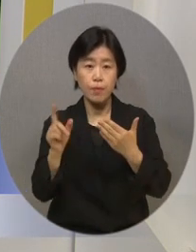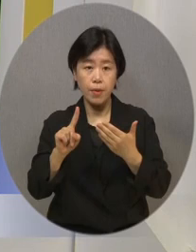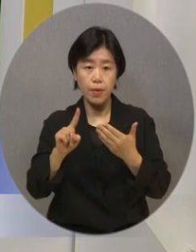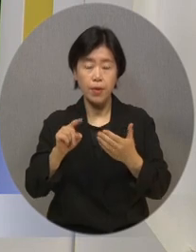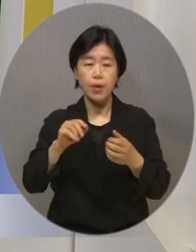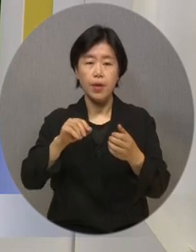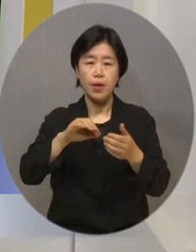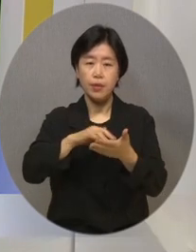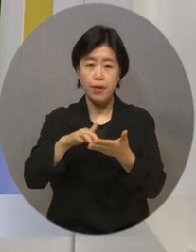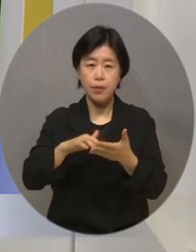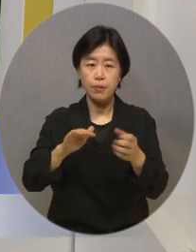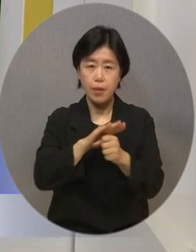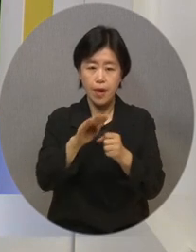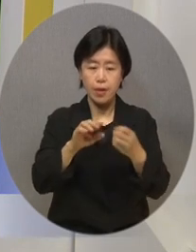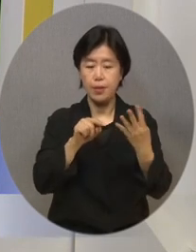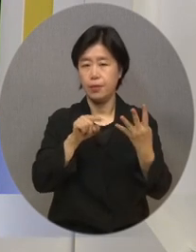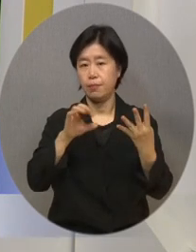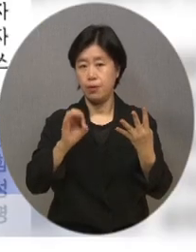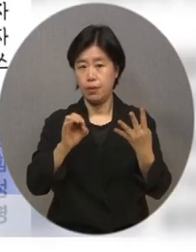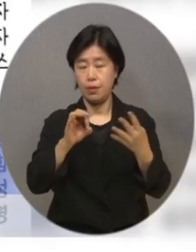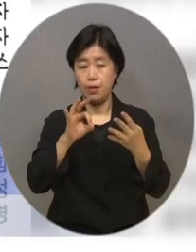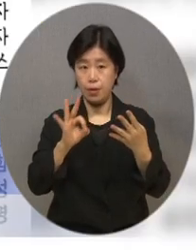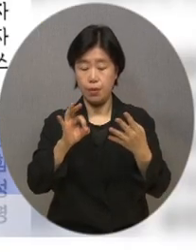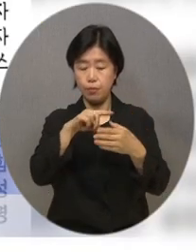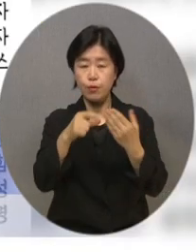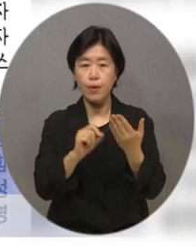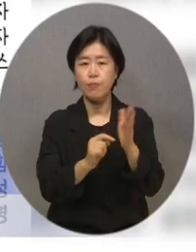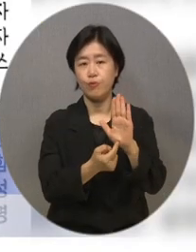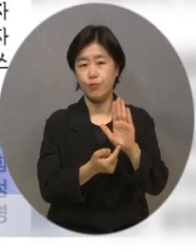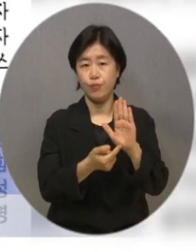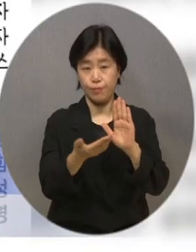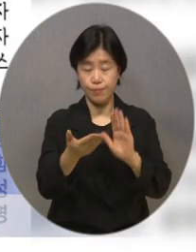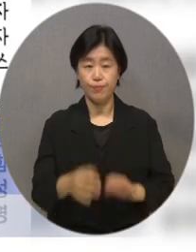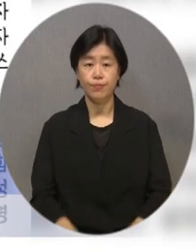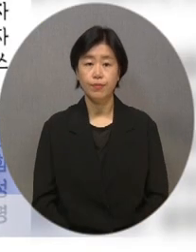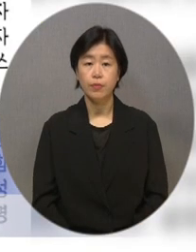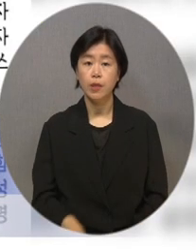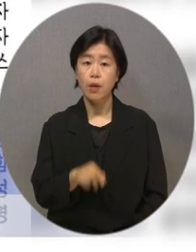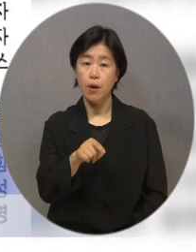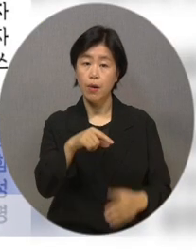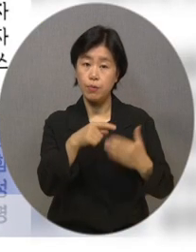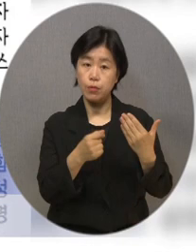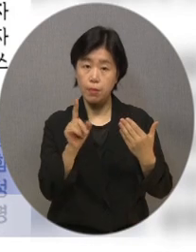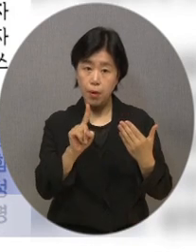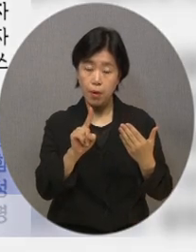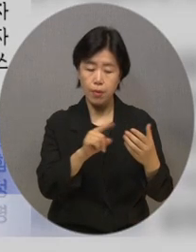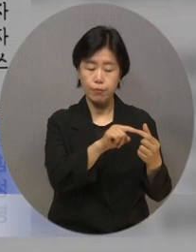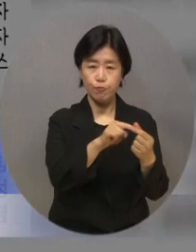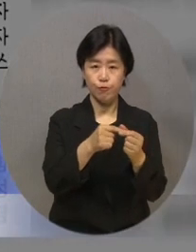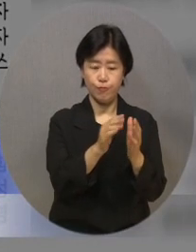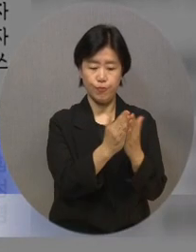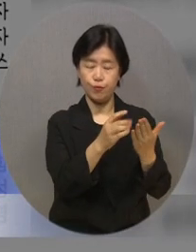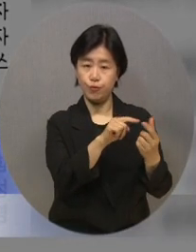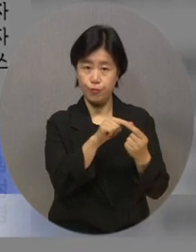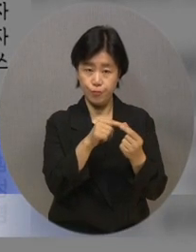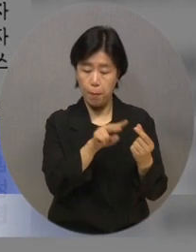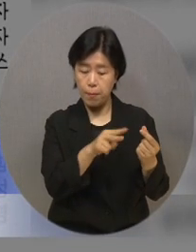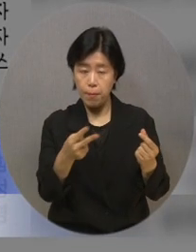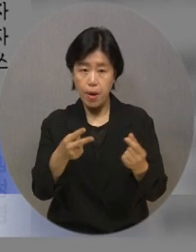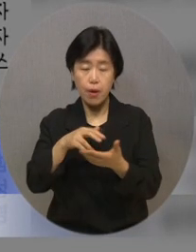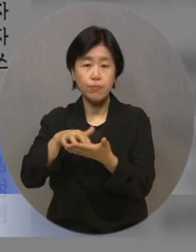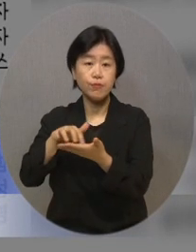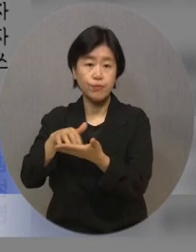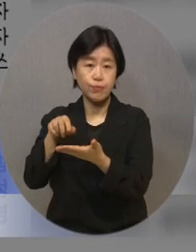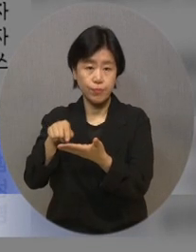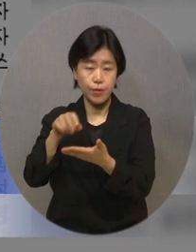개발해 공개했다는 소식이 실려 있습니다 점사랑 4.0은 묵자 문서를 점자로 변환하는